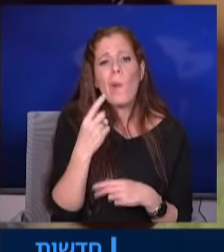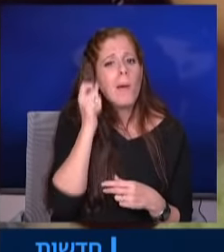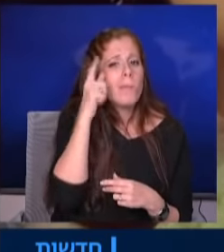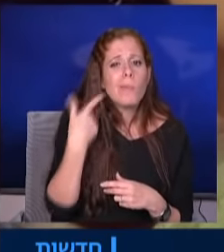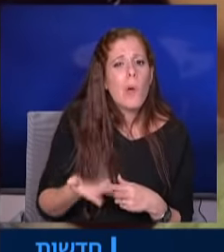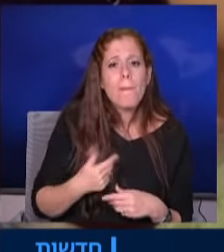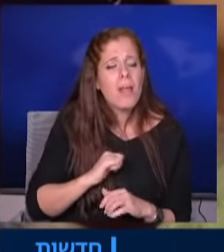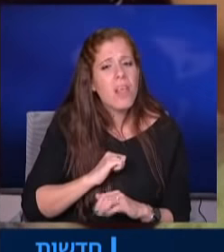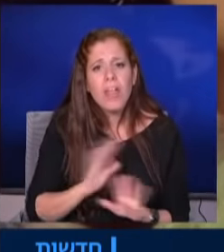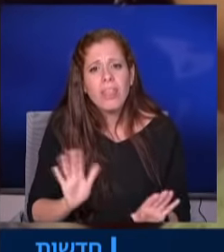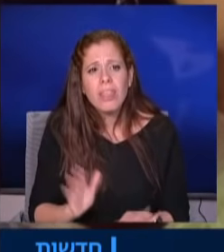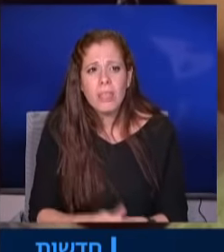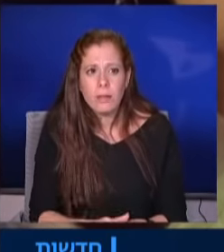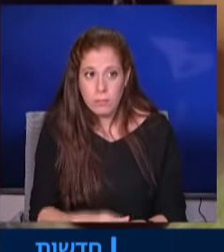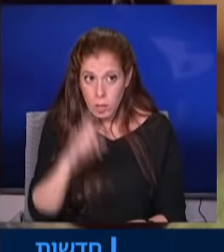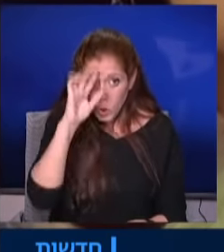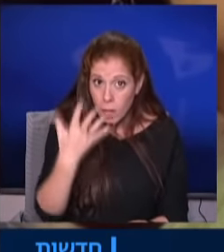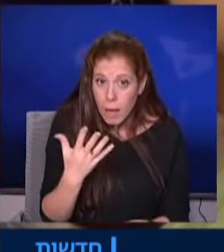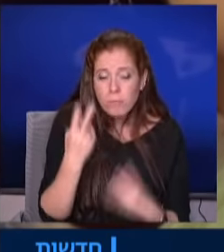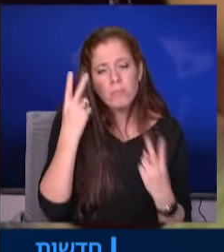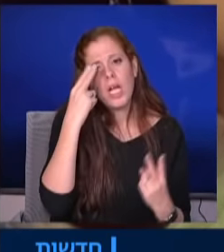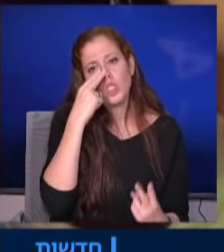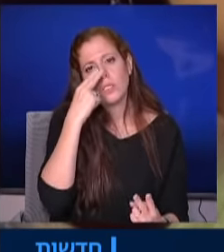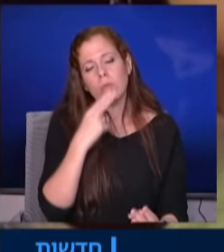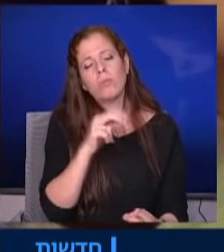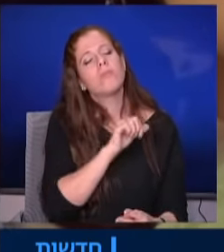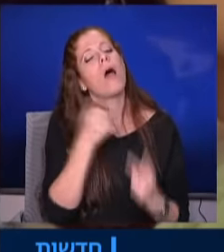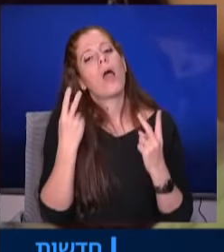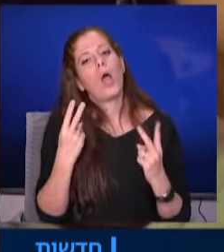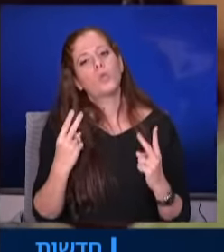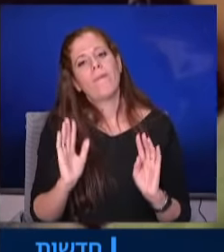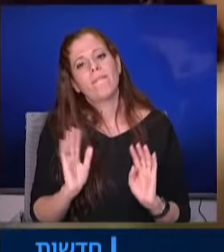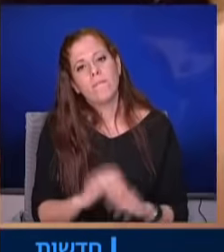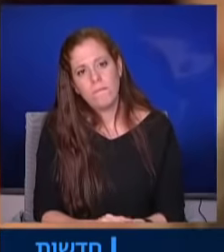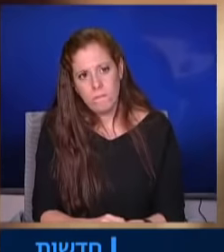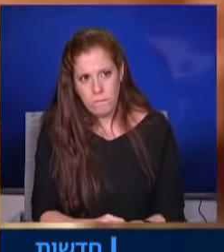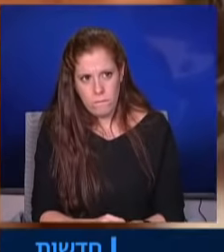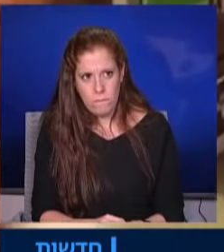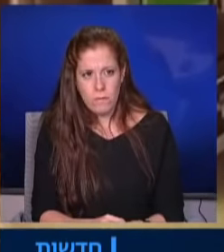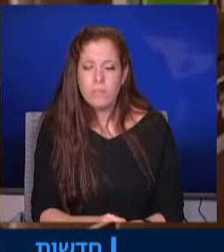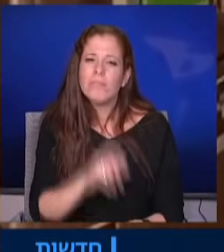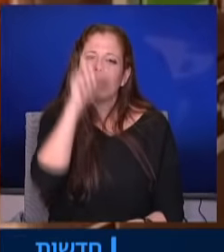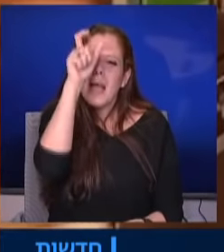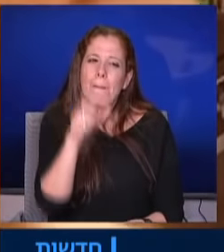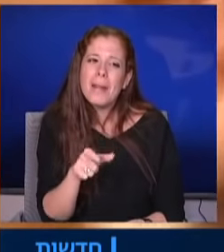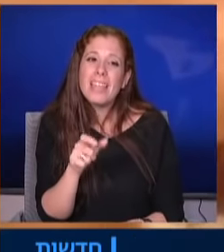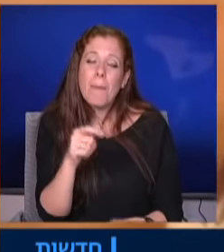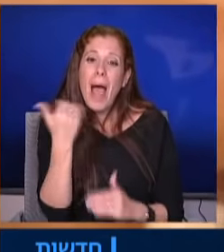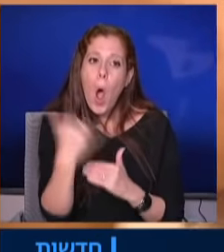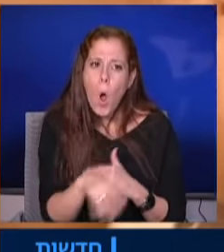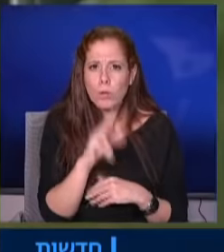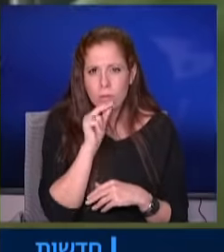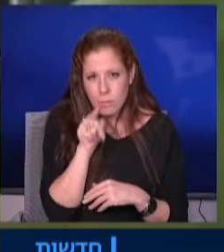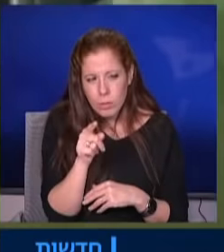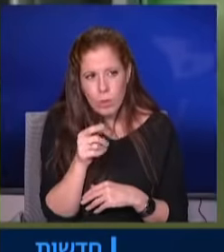את יודעת מה? העיקר שניסינו, וזה הכי חשוב. היה בן אדם האחרון שדיבר איתו. הוא התקשר והייתי